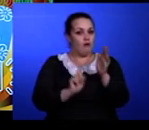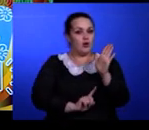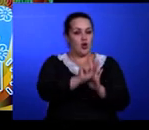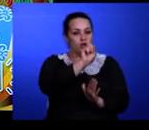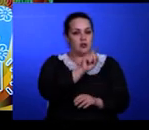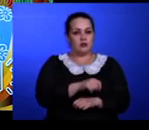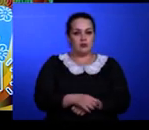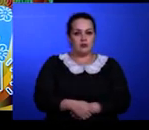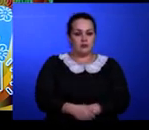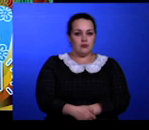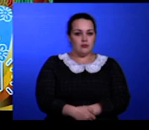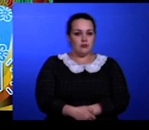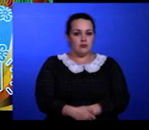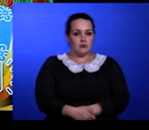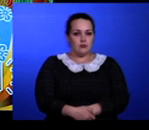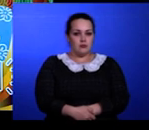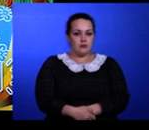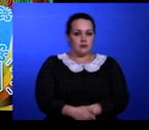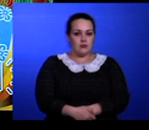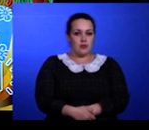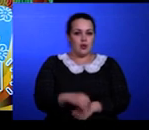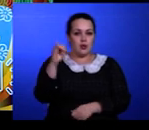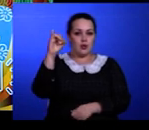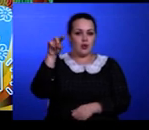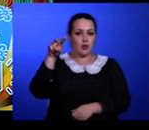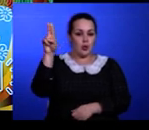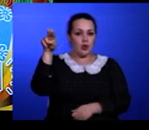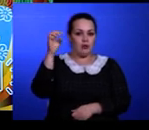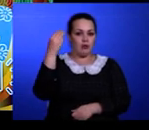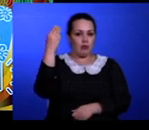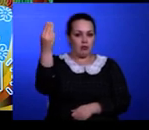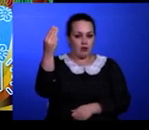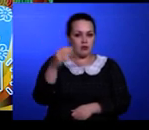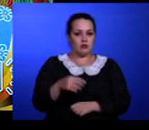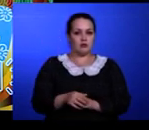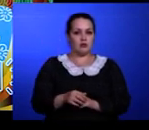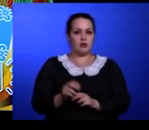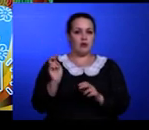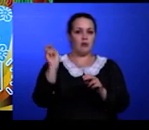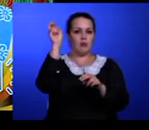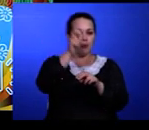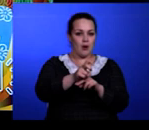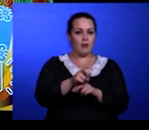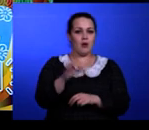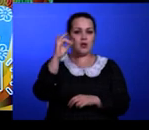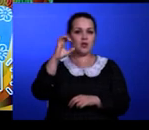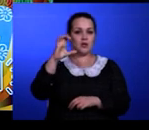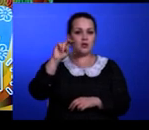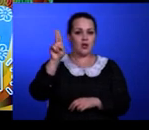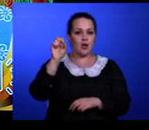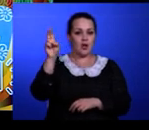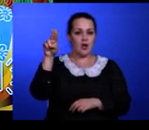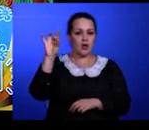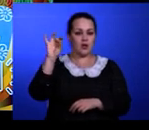начинаем юлдаш попал в эскадрилью русанова летчики